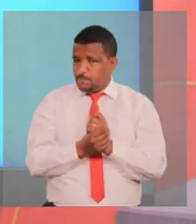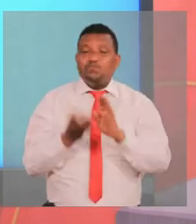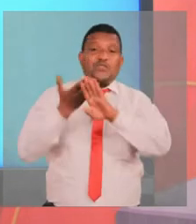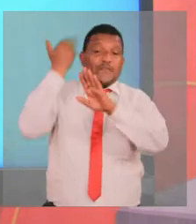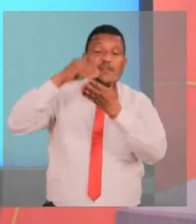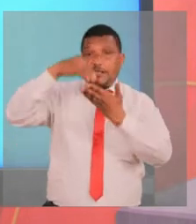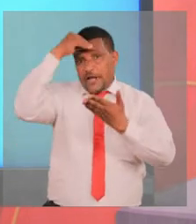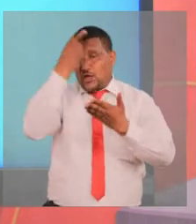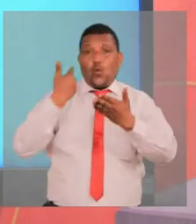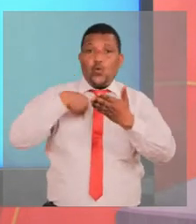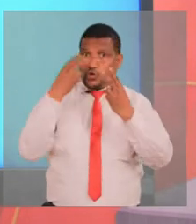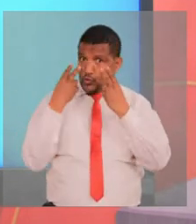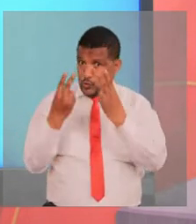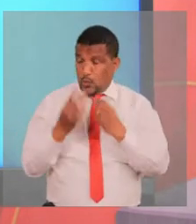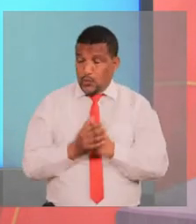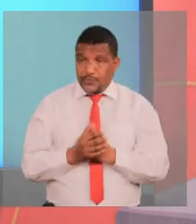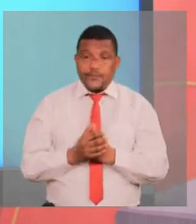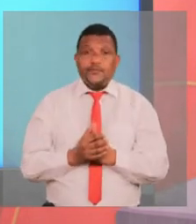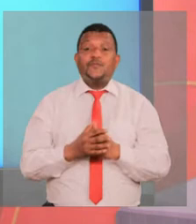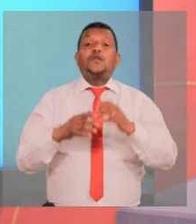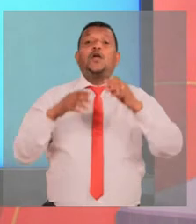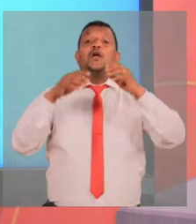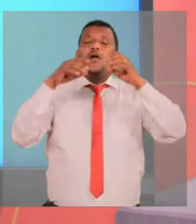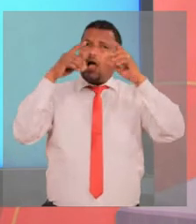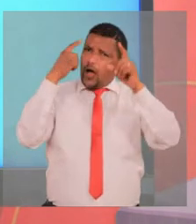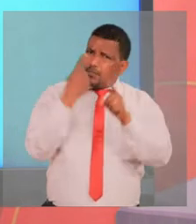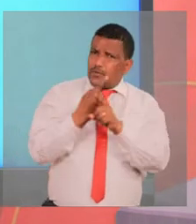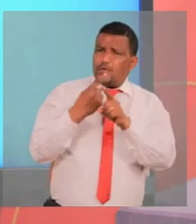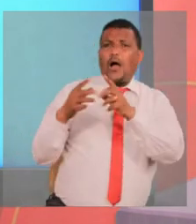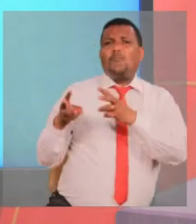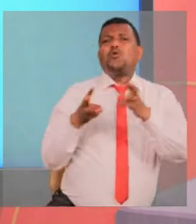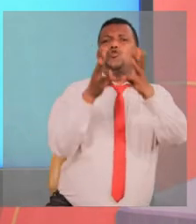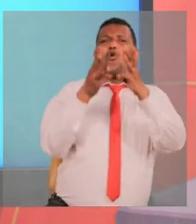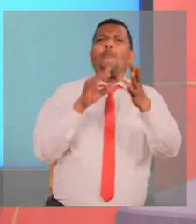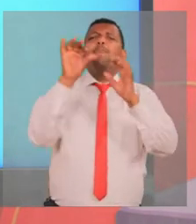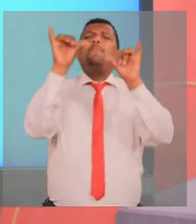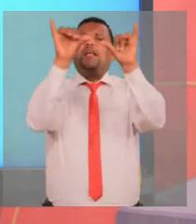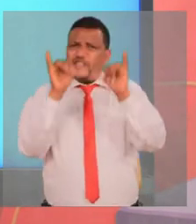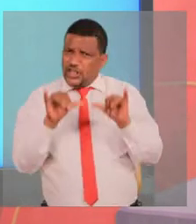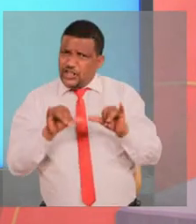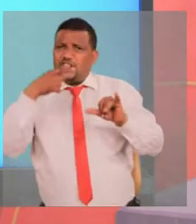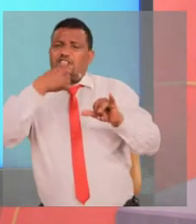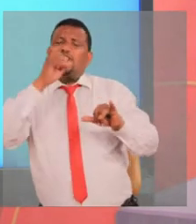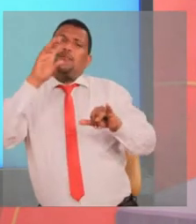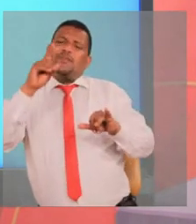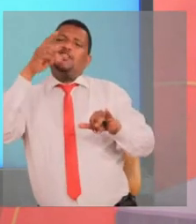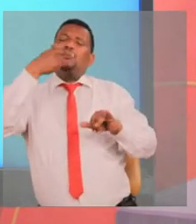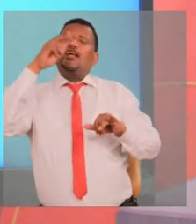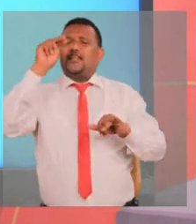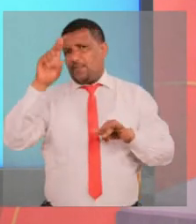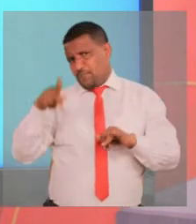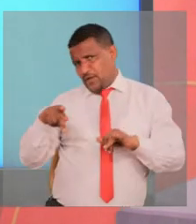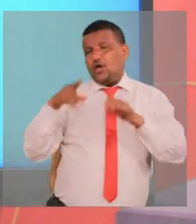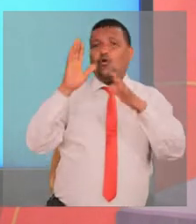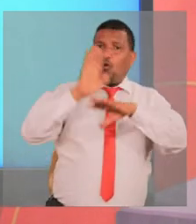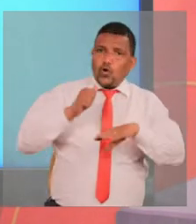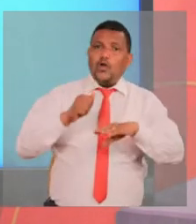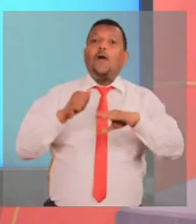द subscribe The Channel and subscribe the